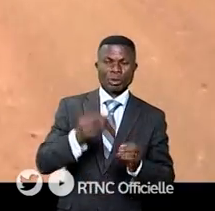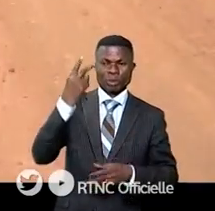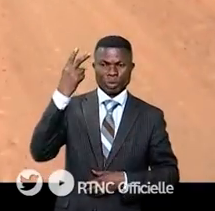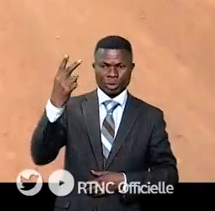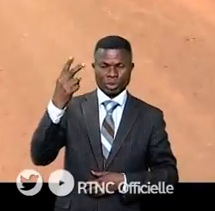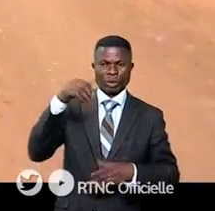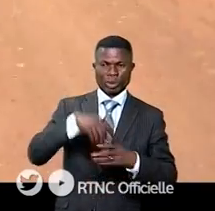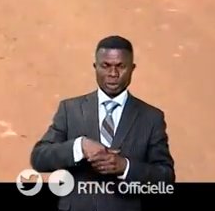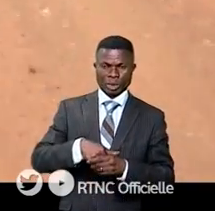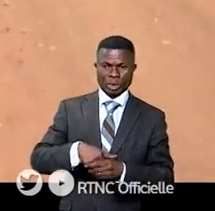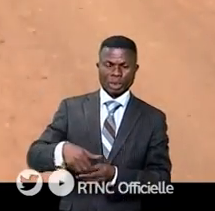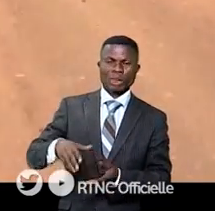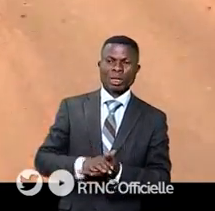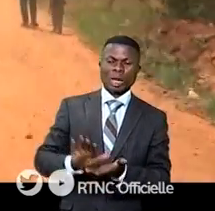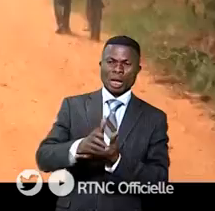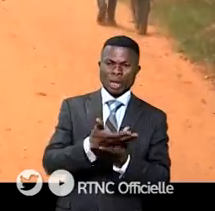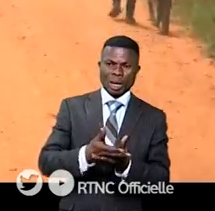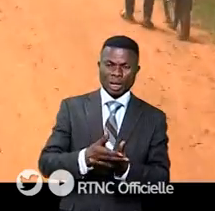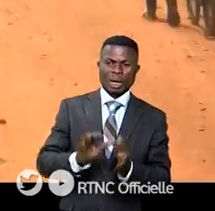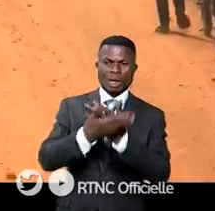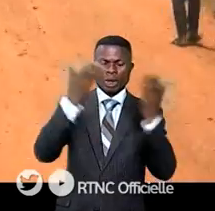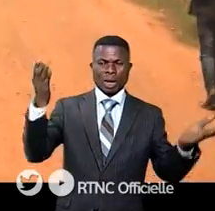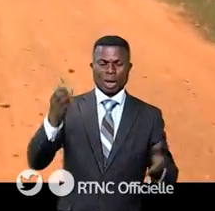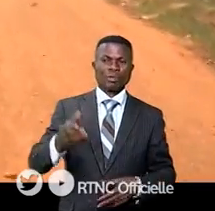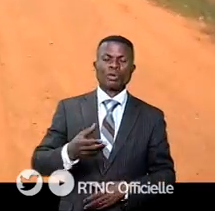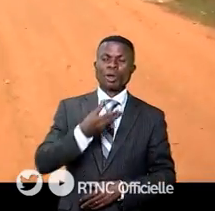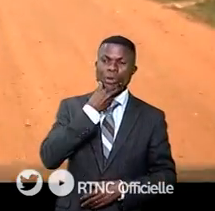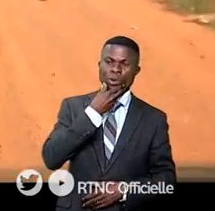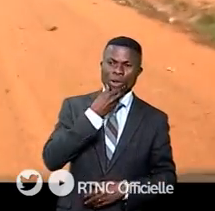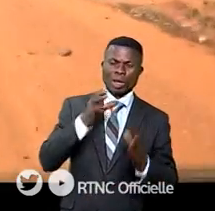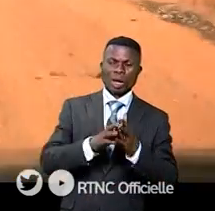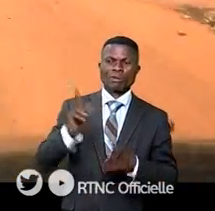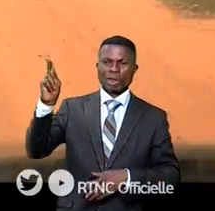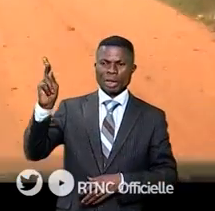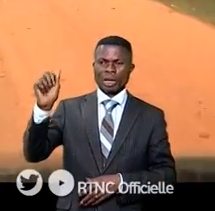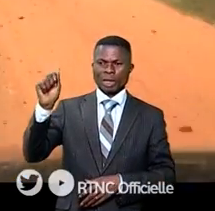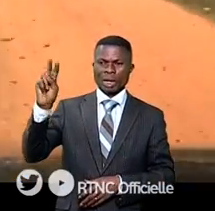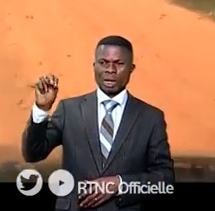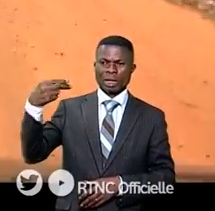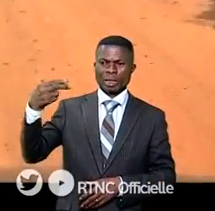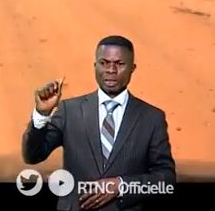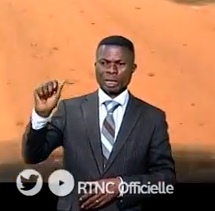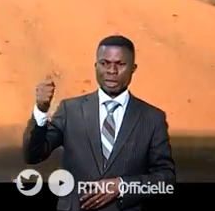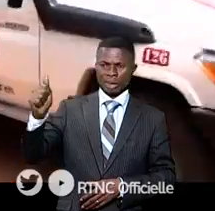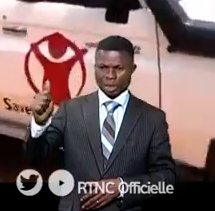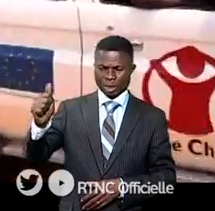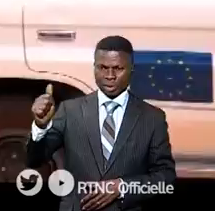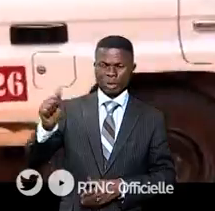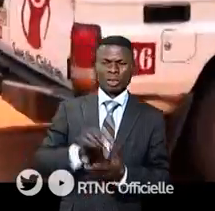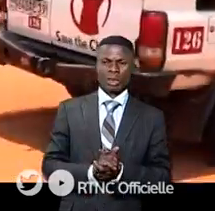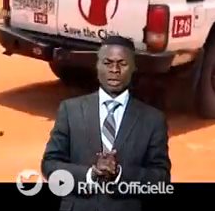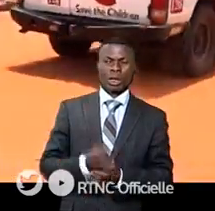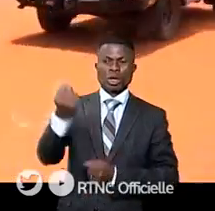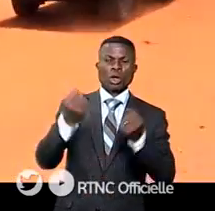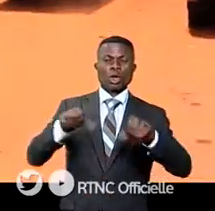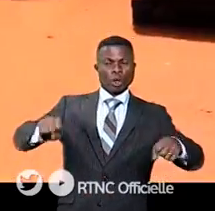2, dans son tronçon compris entre la ville de Mbujimayi et celle de Kananga, chef-lieu de la province de la Lomami. Les